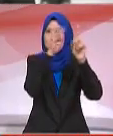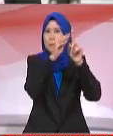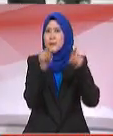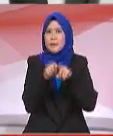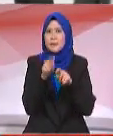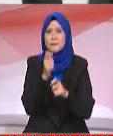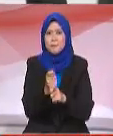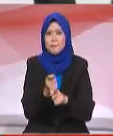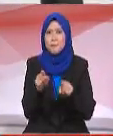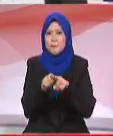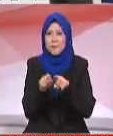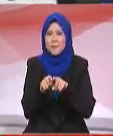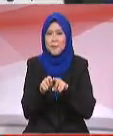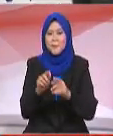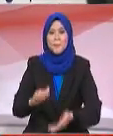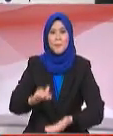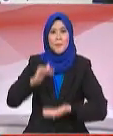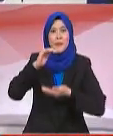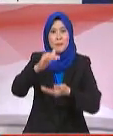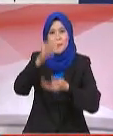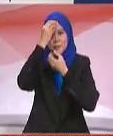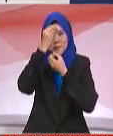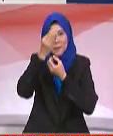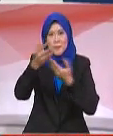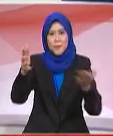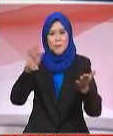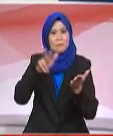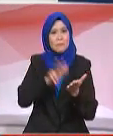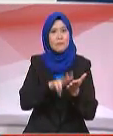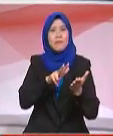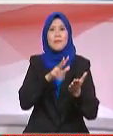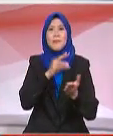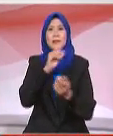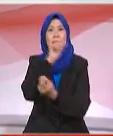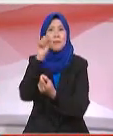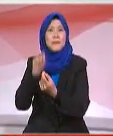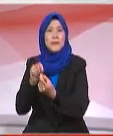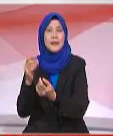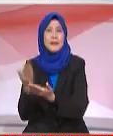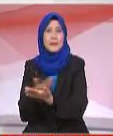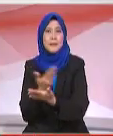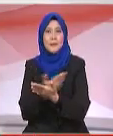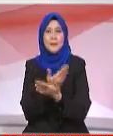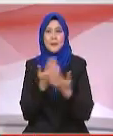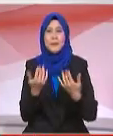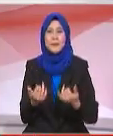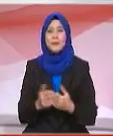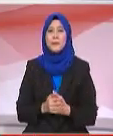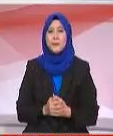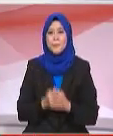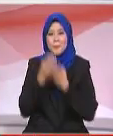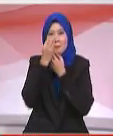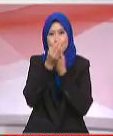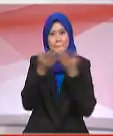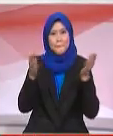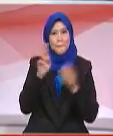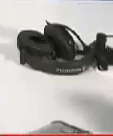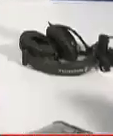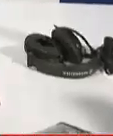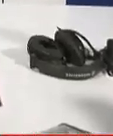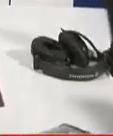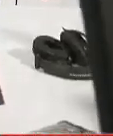sama, iaitu menyampaikan maklumat-maklumat yang sahih dan terkini. Fatin Natasha Nari Musa, berita RTM.